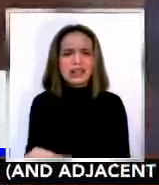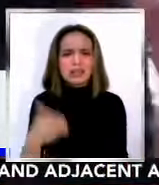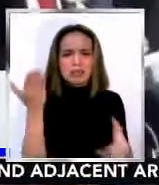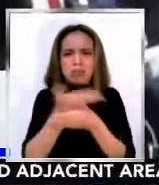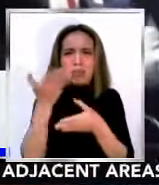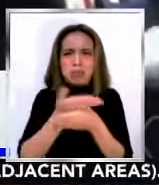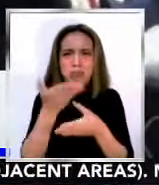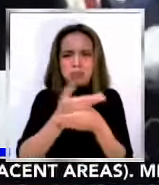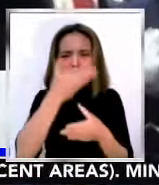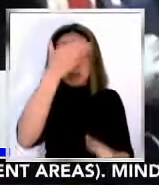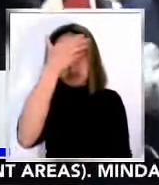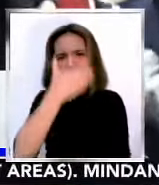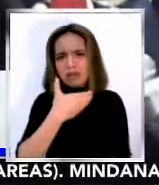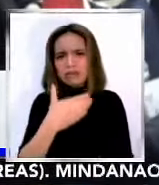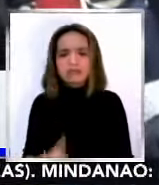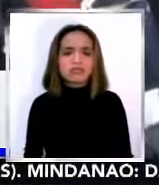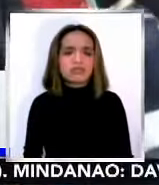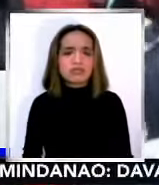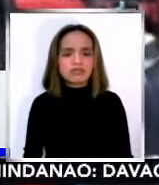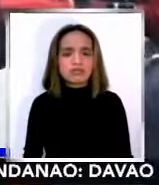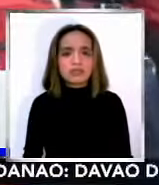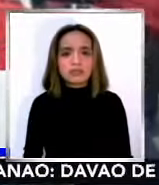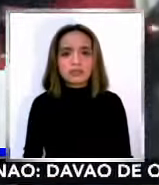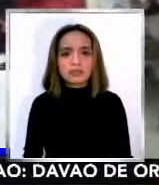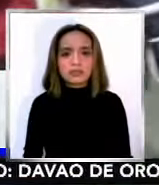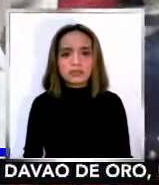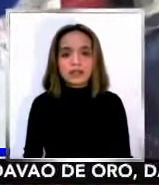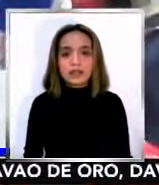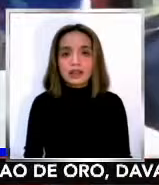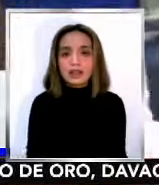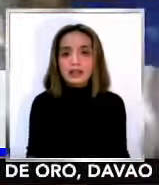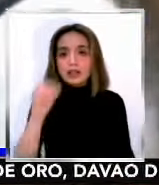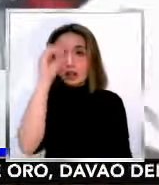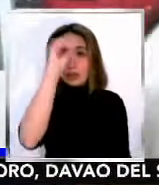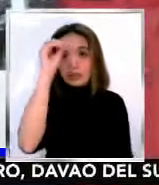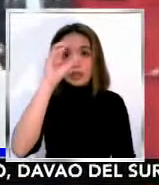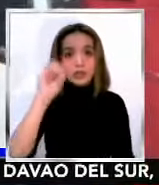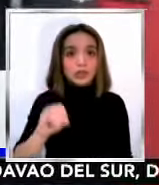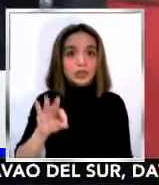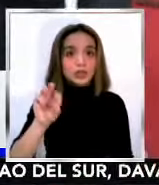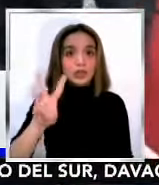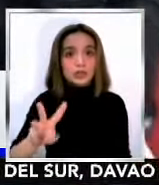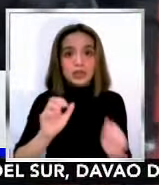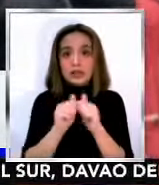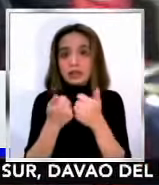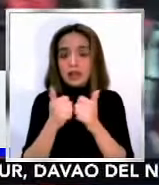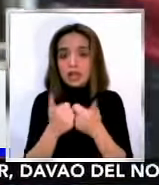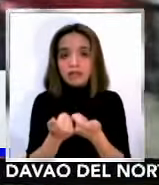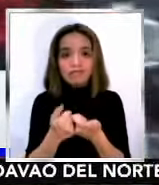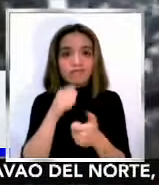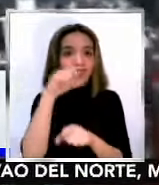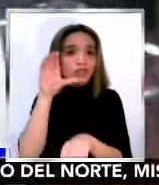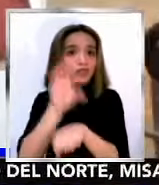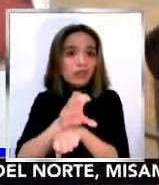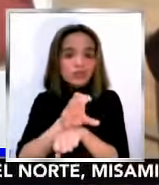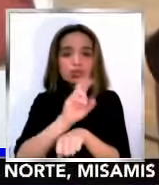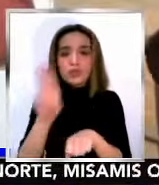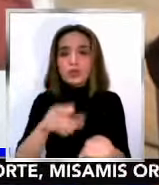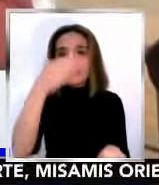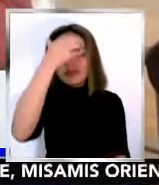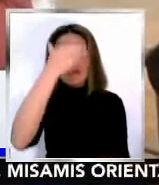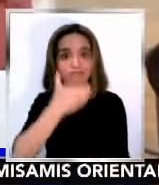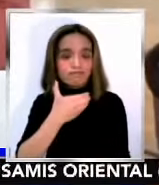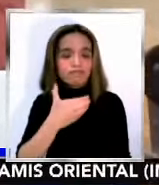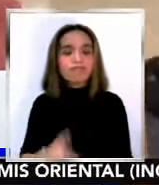natin. Hati naman ang opinion ng mga nakausap naming OFW sa pagpapatupad ng disapilitang pagsusuot ng face shield.